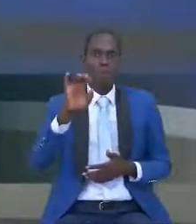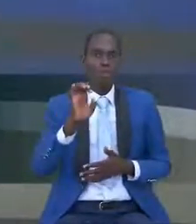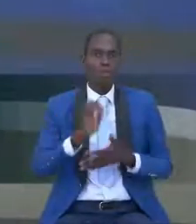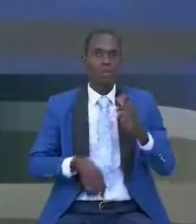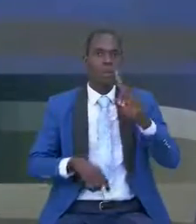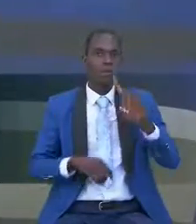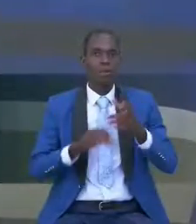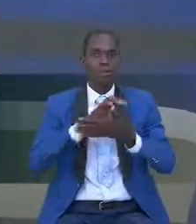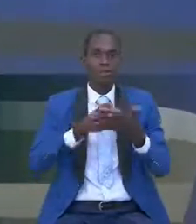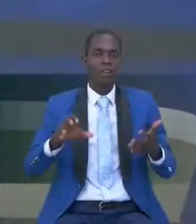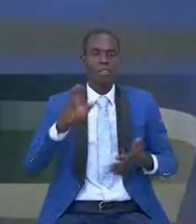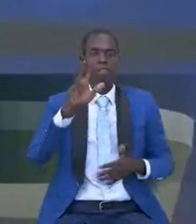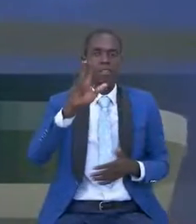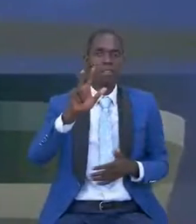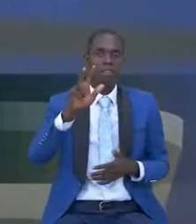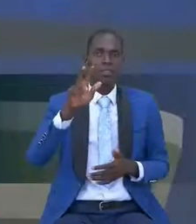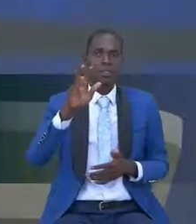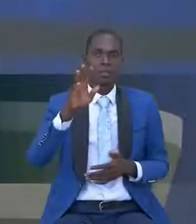chapitre 1,